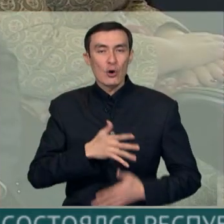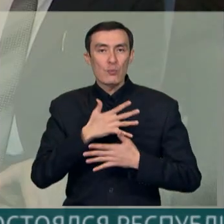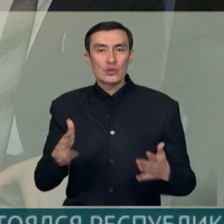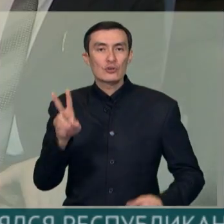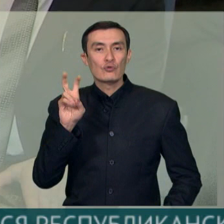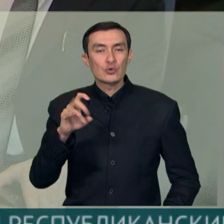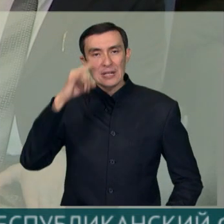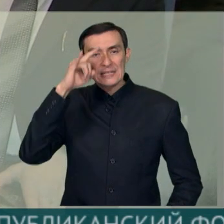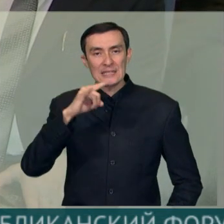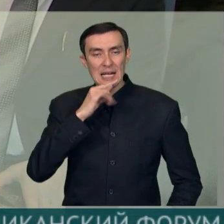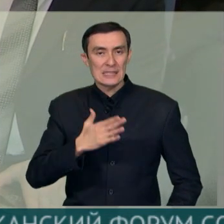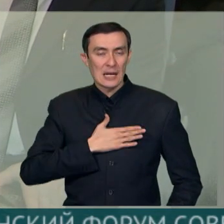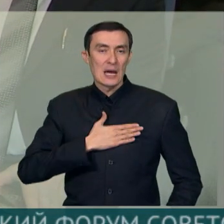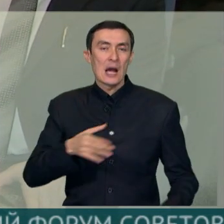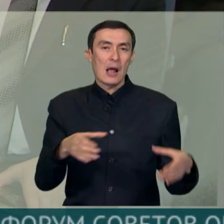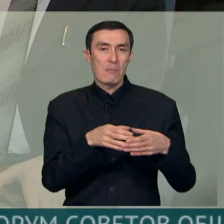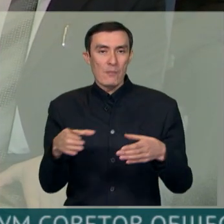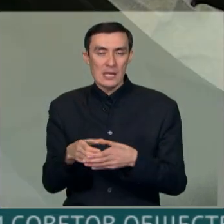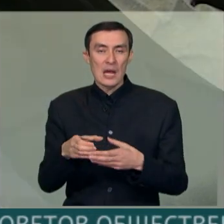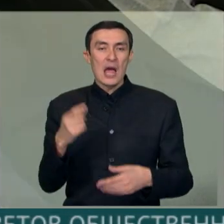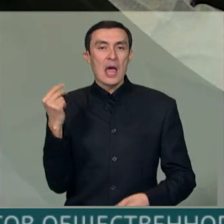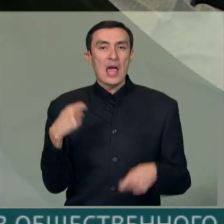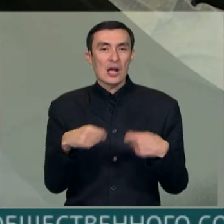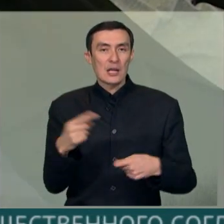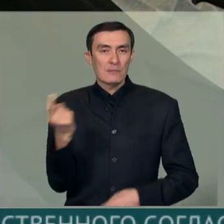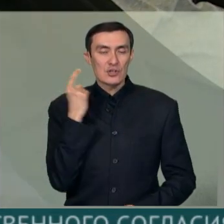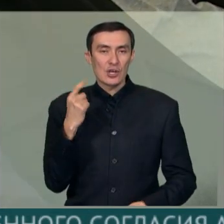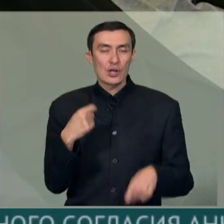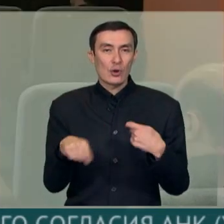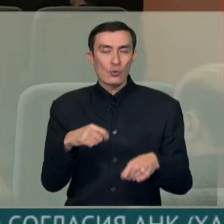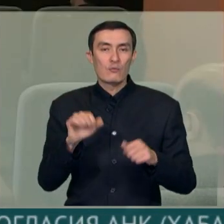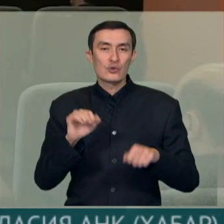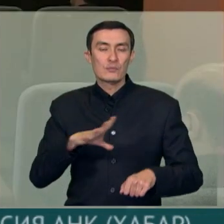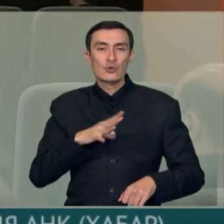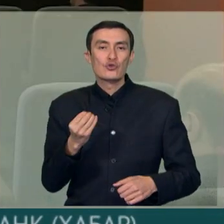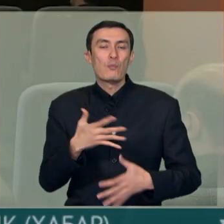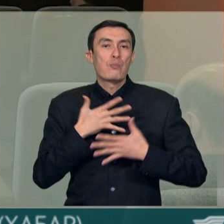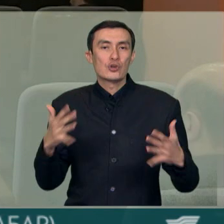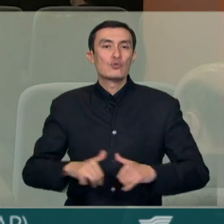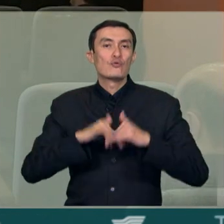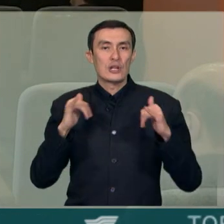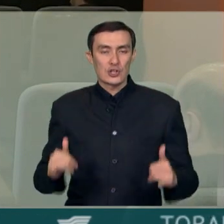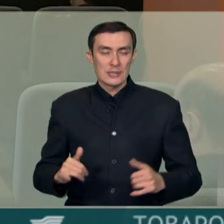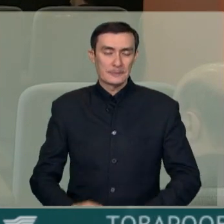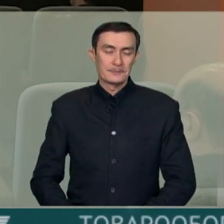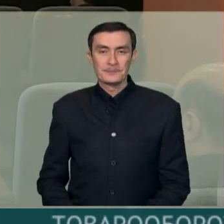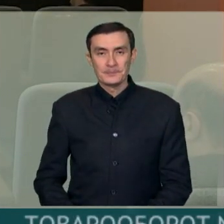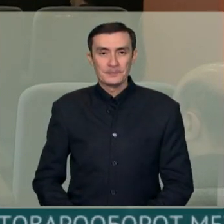больше 200 казахстанских. Экономические показатели двустороннего сотрудничества могут значительно увеличиться.